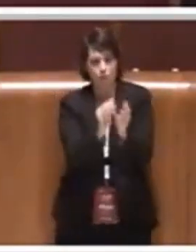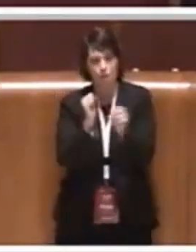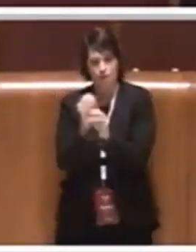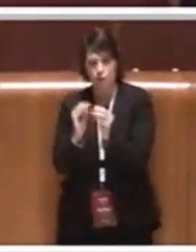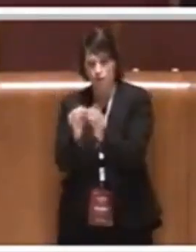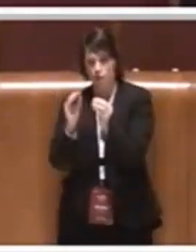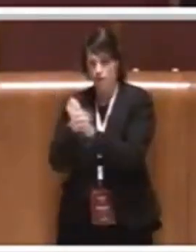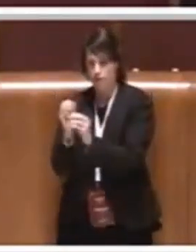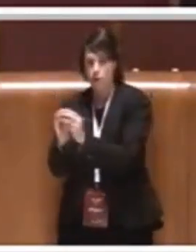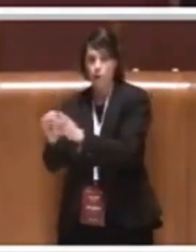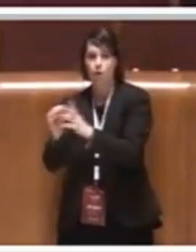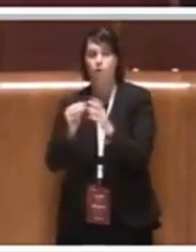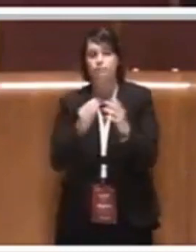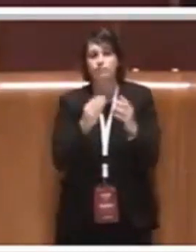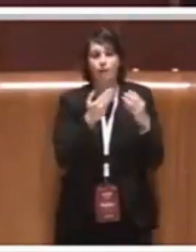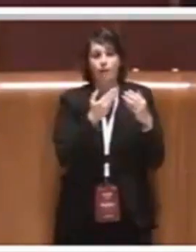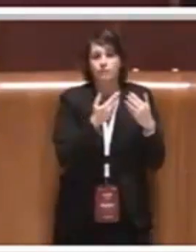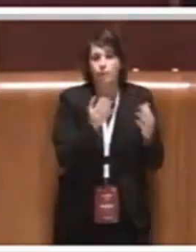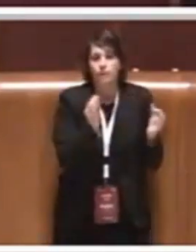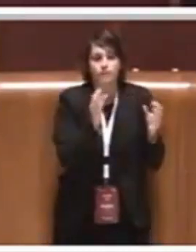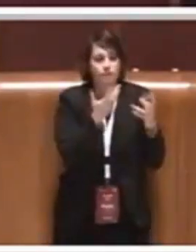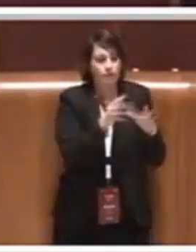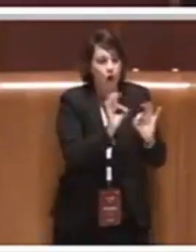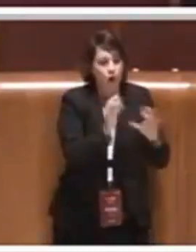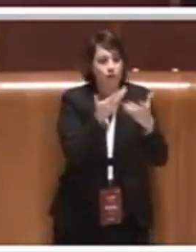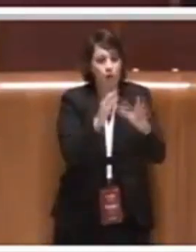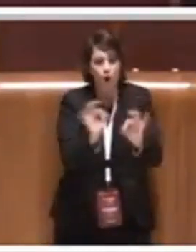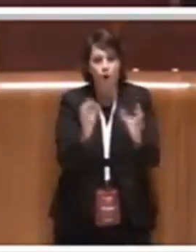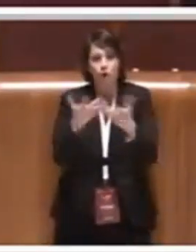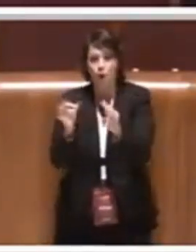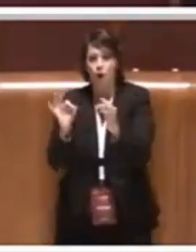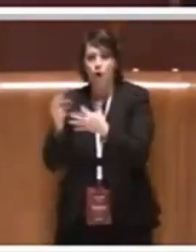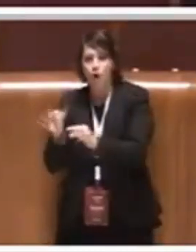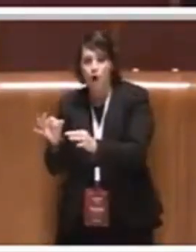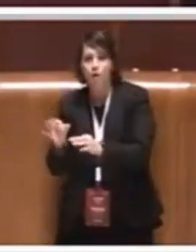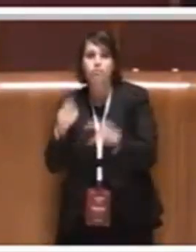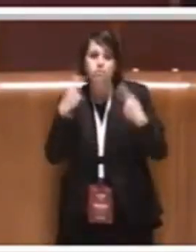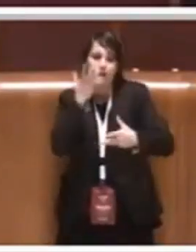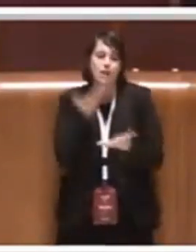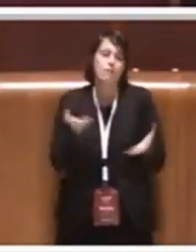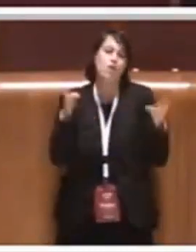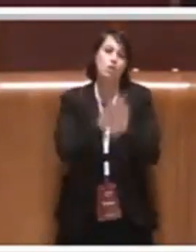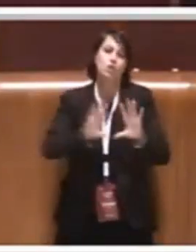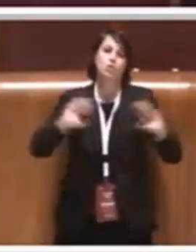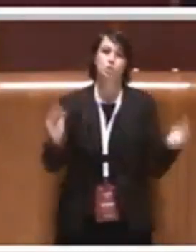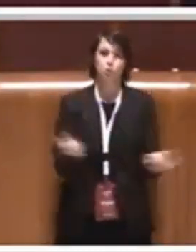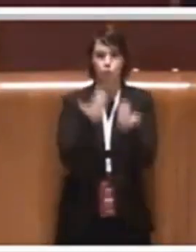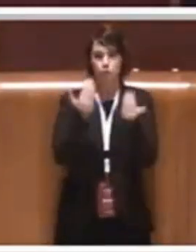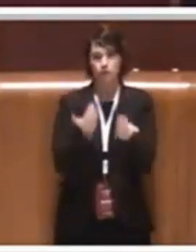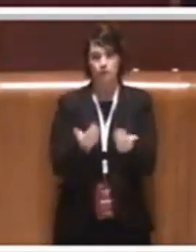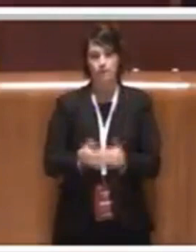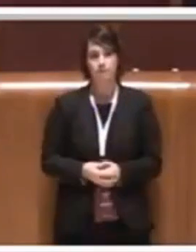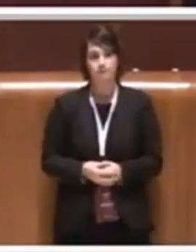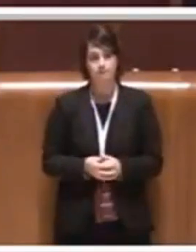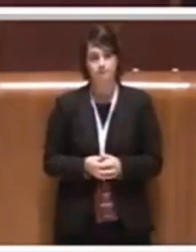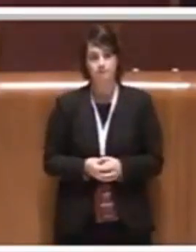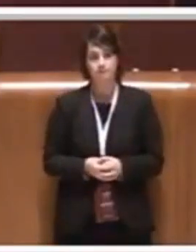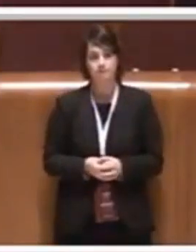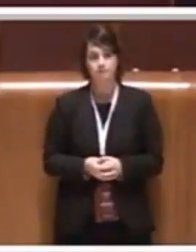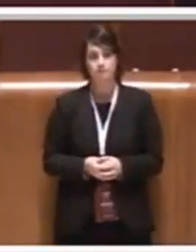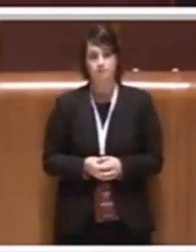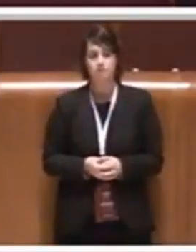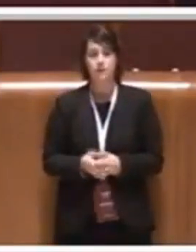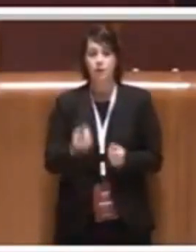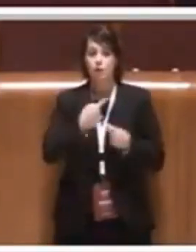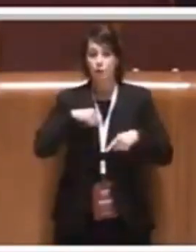tipi di ragioni appunto non riescono a concludersi. Quindi noi come commissione, dopo il